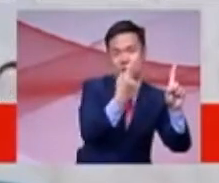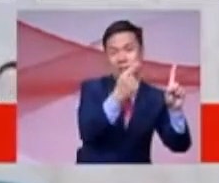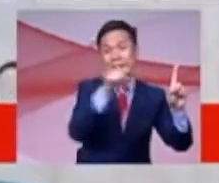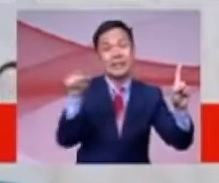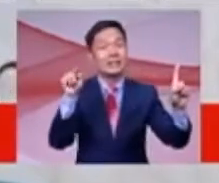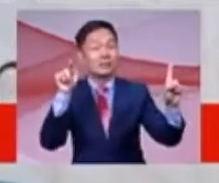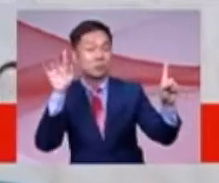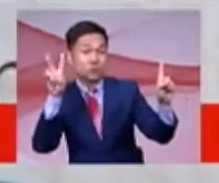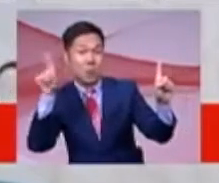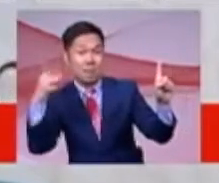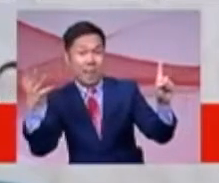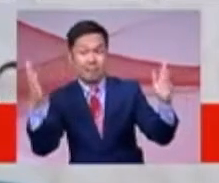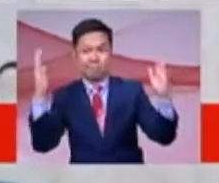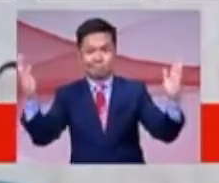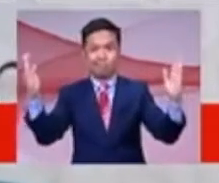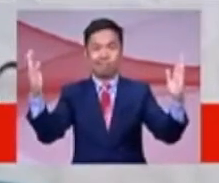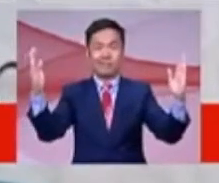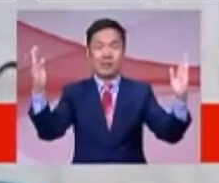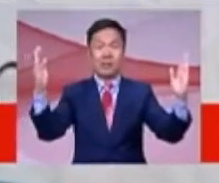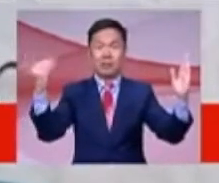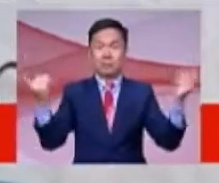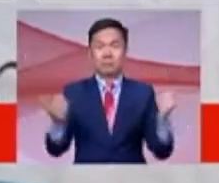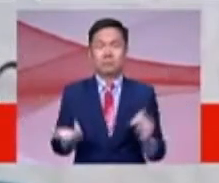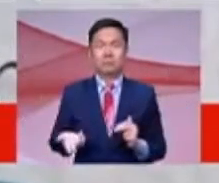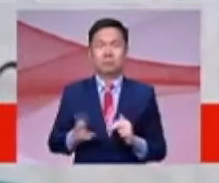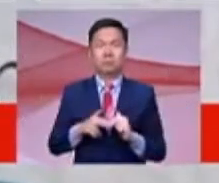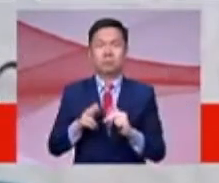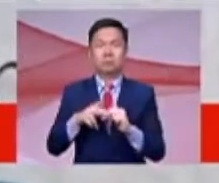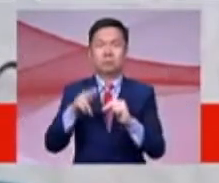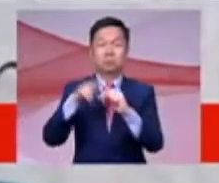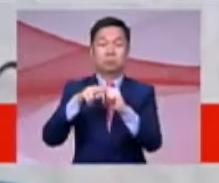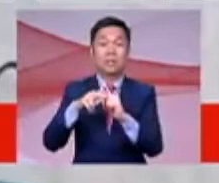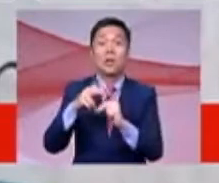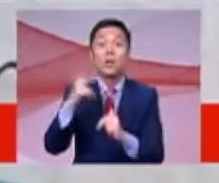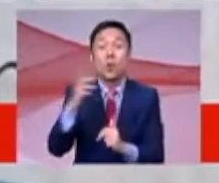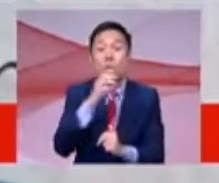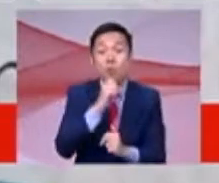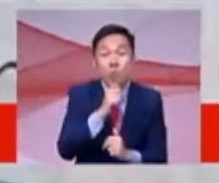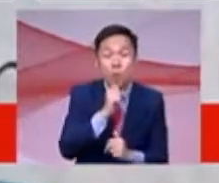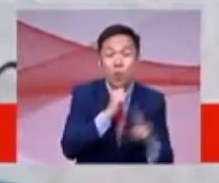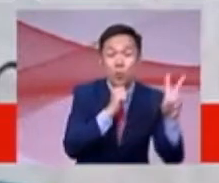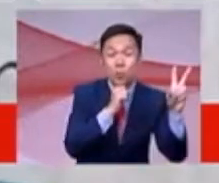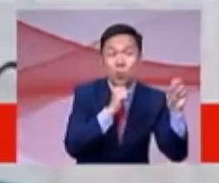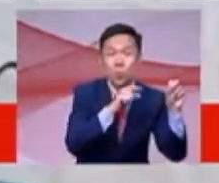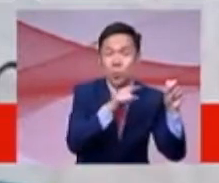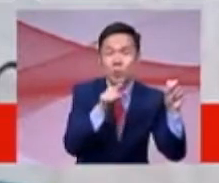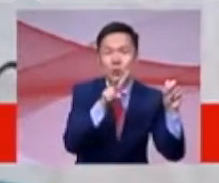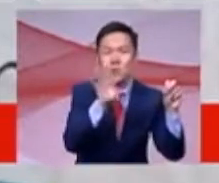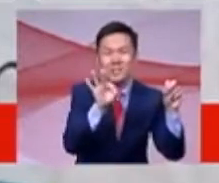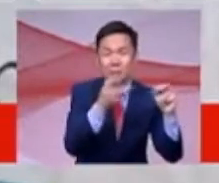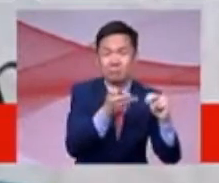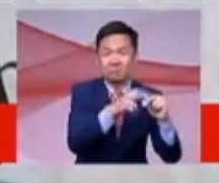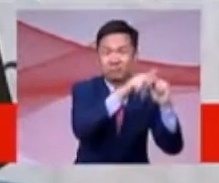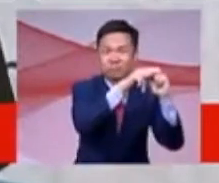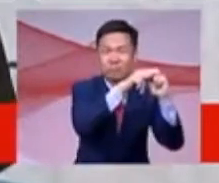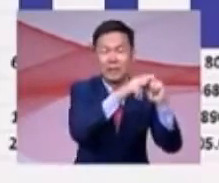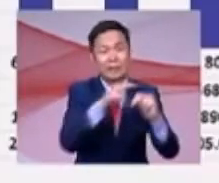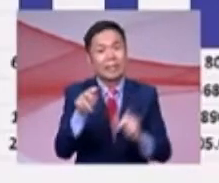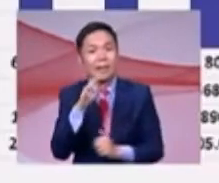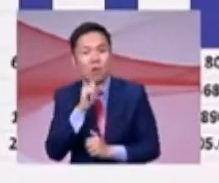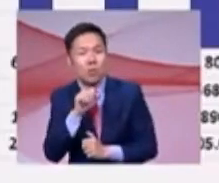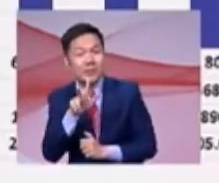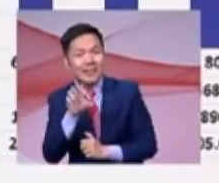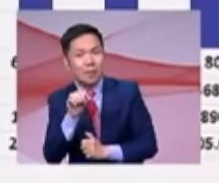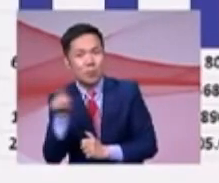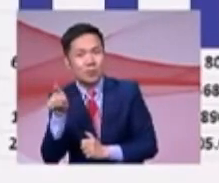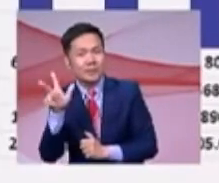kita dapati sekarang ini jangkitan amat tinggi di kalangan mereka yang berusia 20 hingga 29 tahun dan juga 30